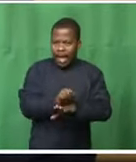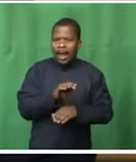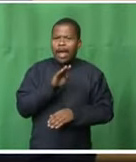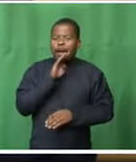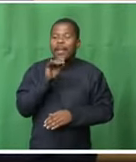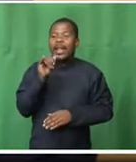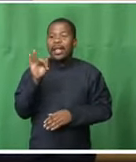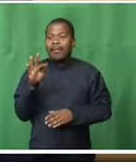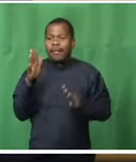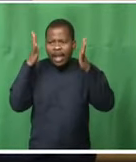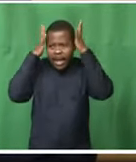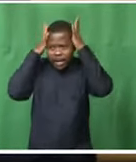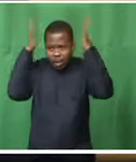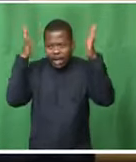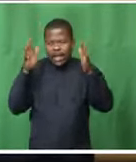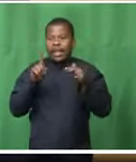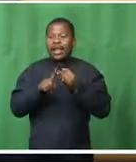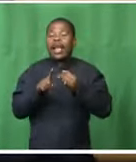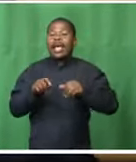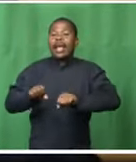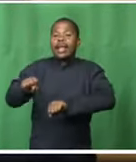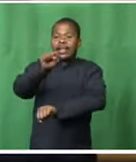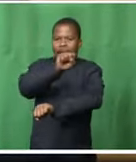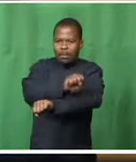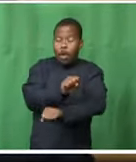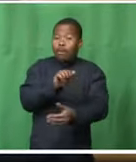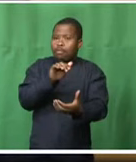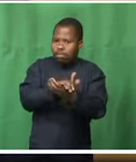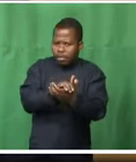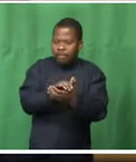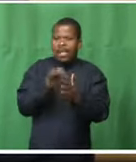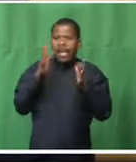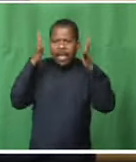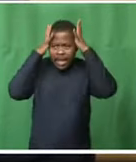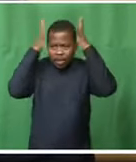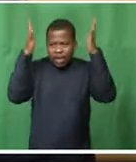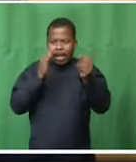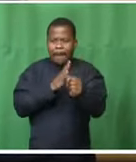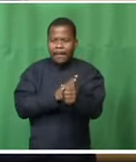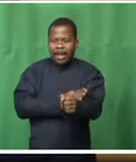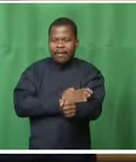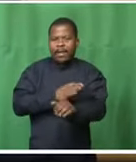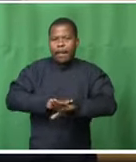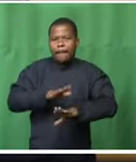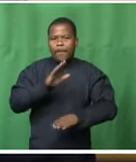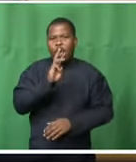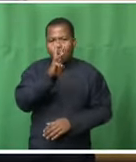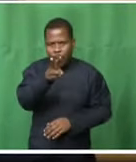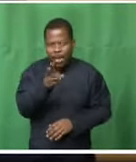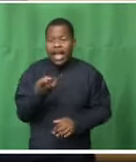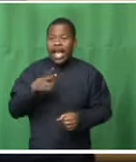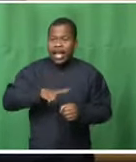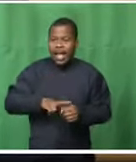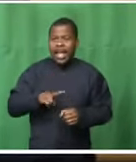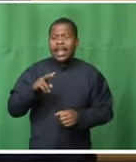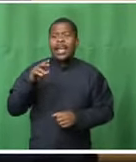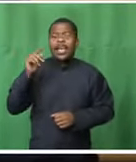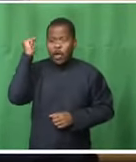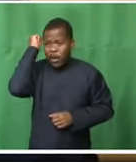kangwane lingaphumelela kakhulu so lokuthi ingwenyama ikubonile lokho yase ithatha isikhathi ukuthi